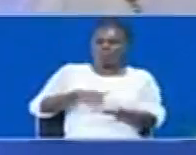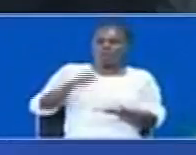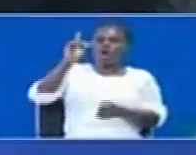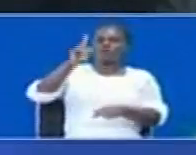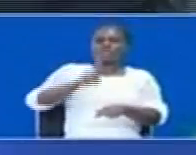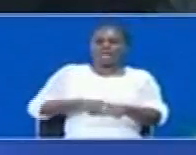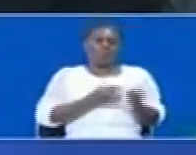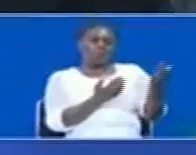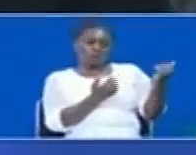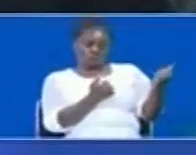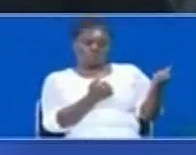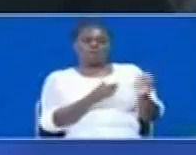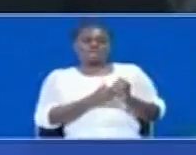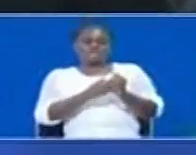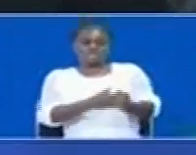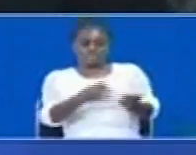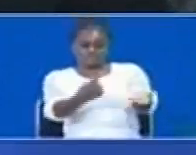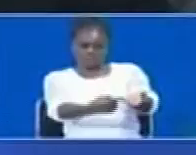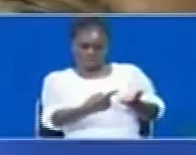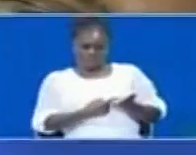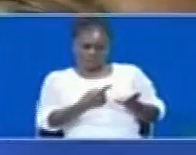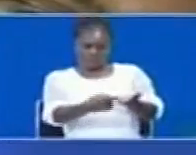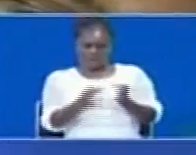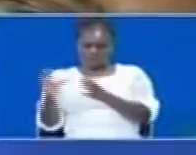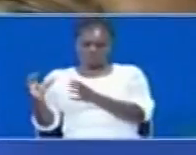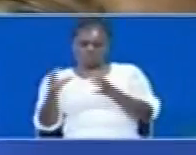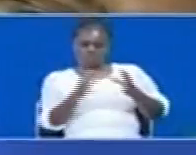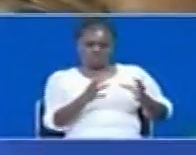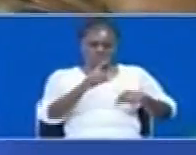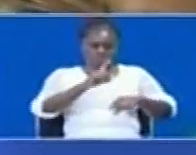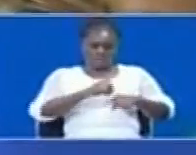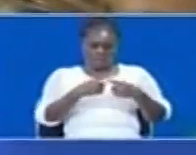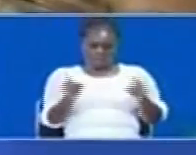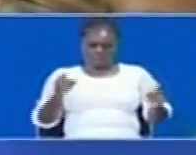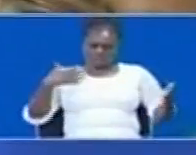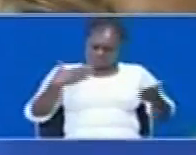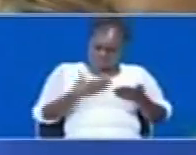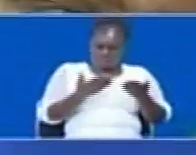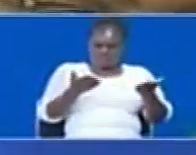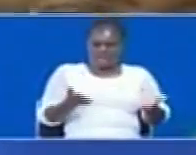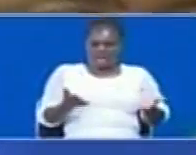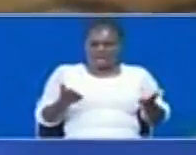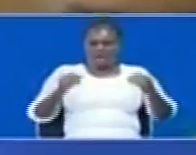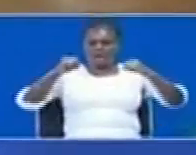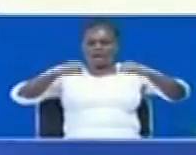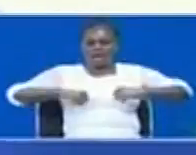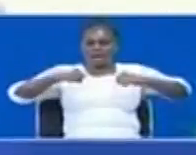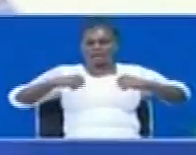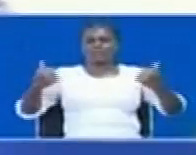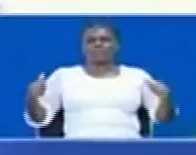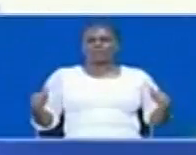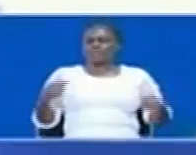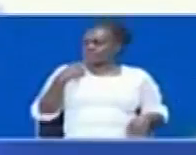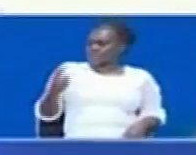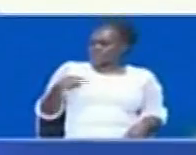kwa matarajio kwamba angeongoza mazungumzo baina ya pande zote kwenye mzozo huo, lakini kufikia leo hapakuwa na mapatano.